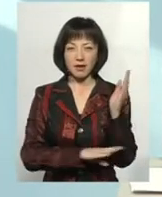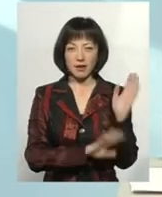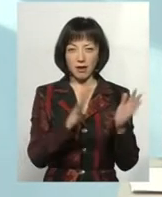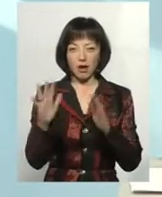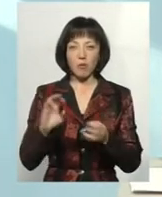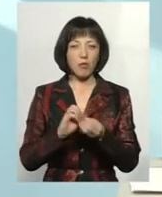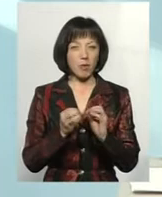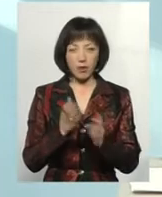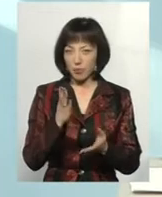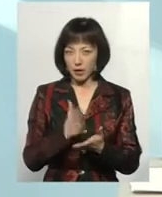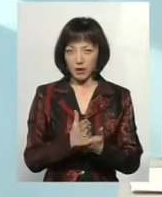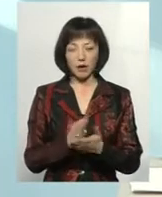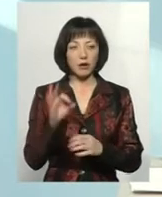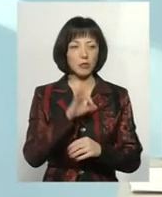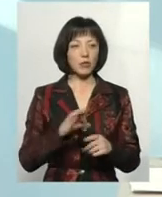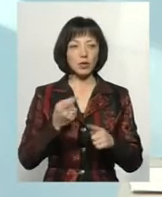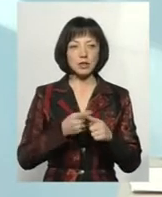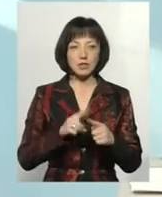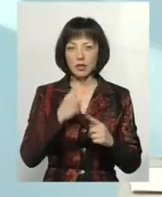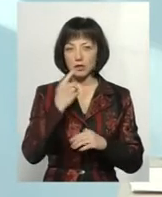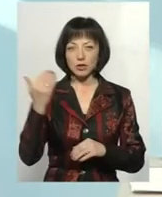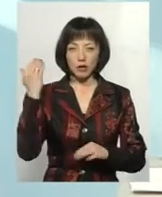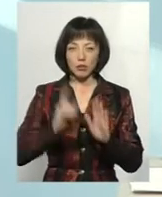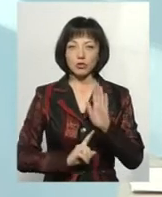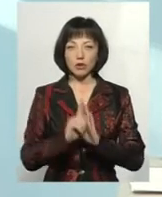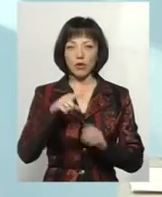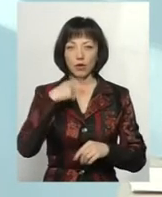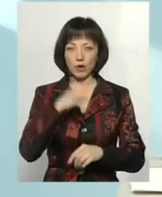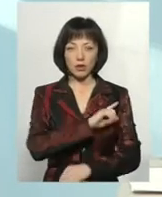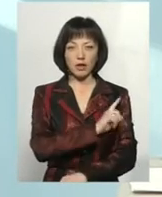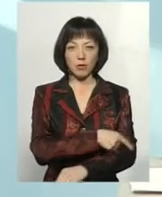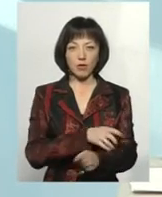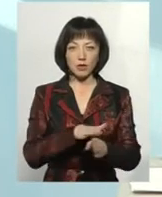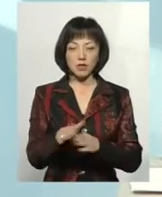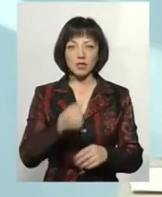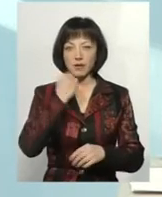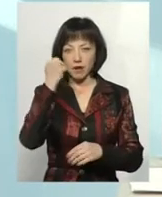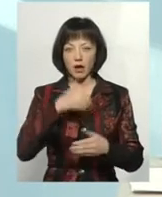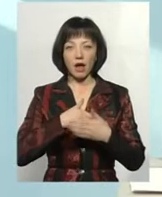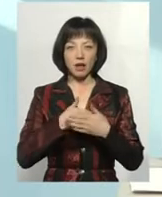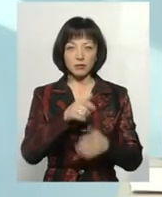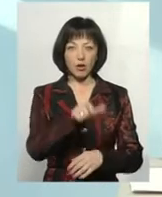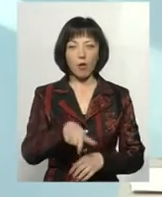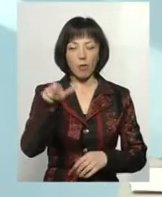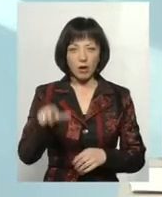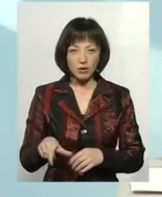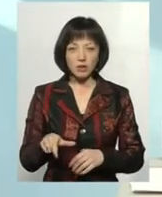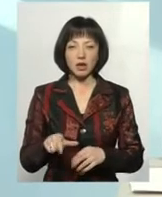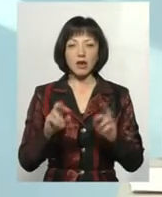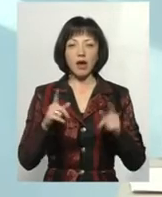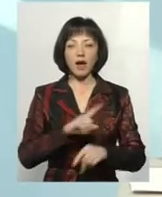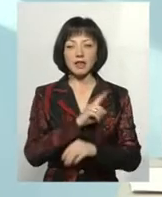з озелененням. Про це нещодавно заговорили вже в повній силі завдяки громадськості, тому що ми бачимо, як